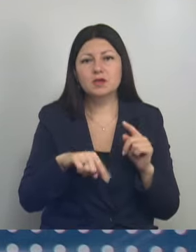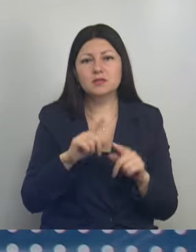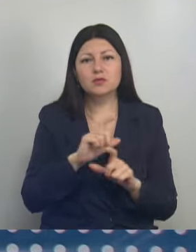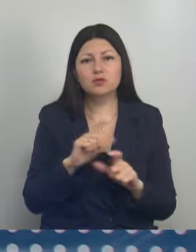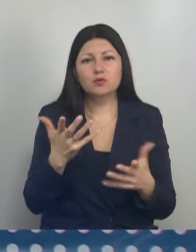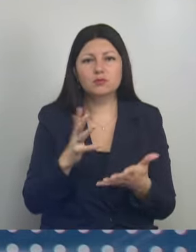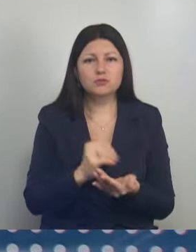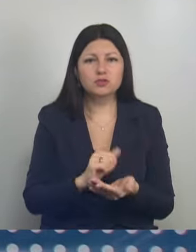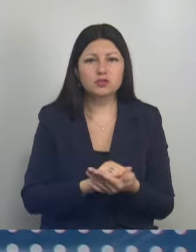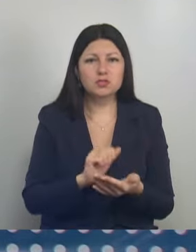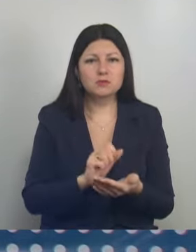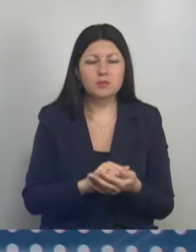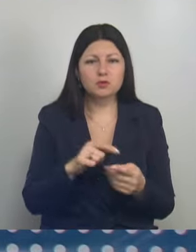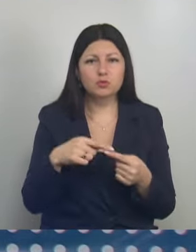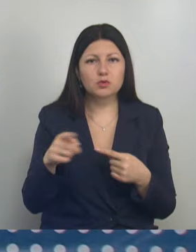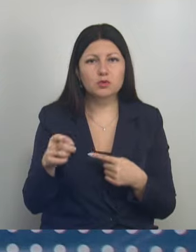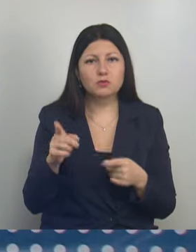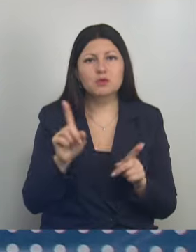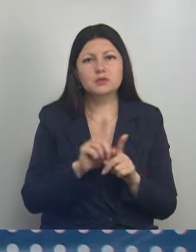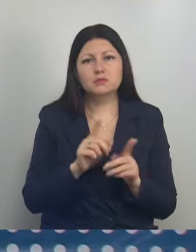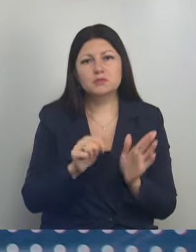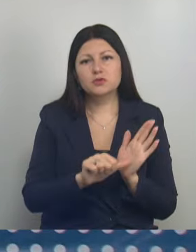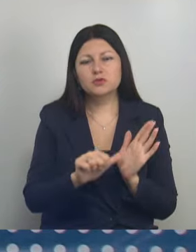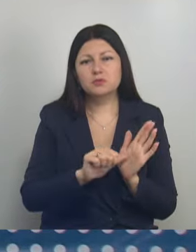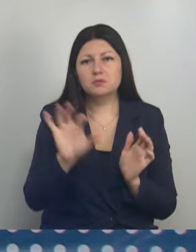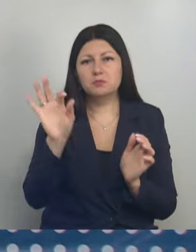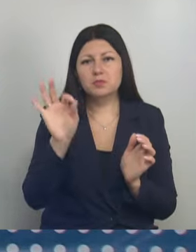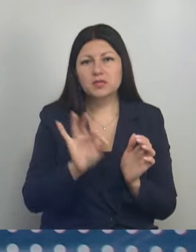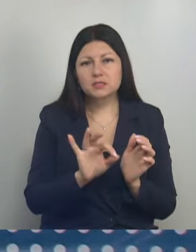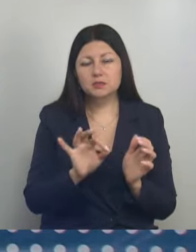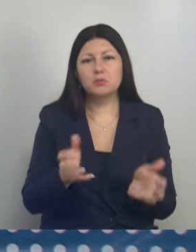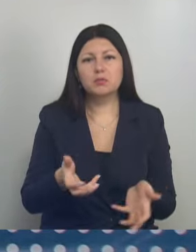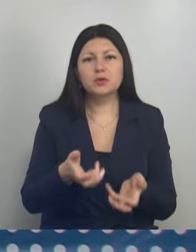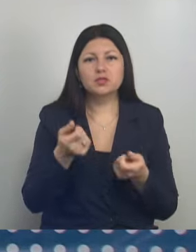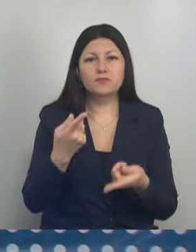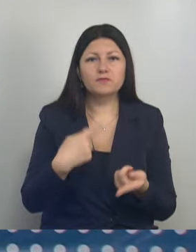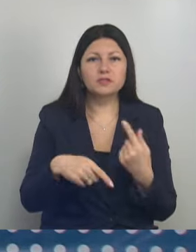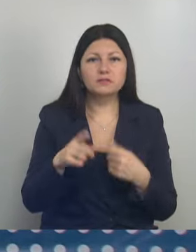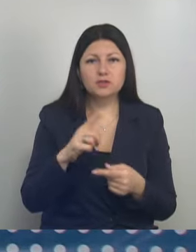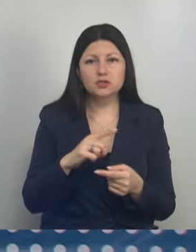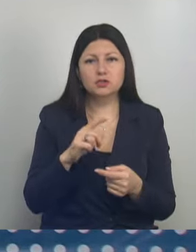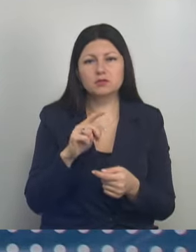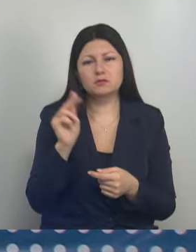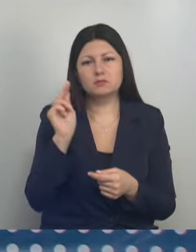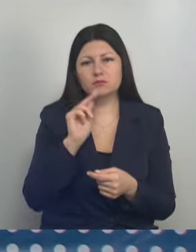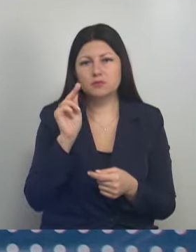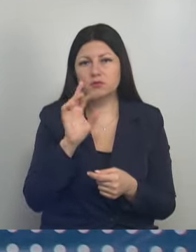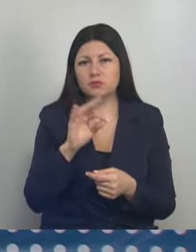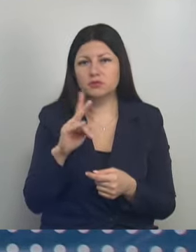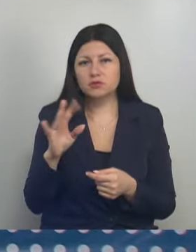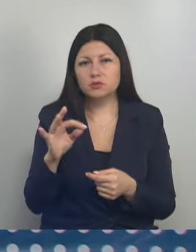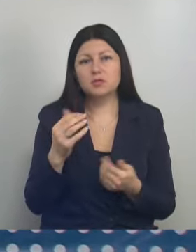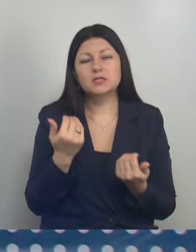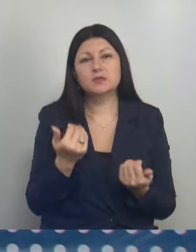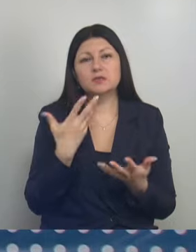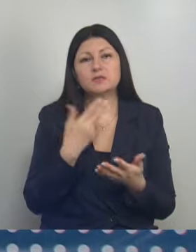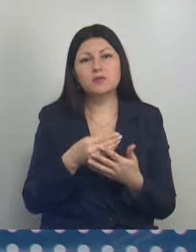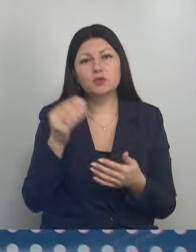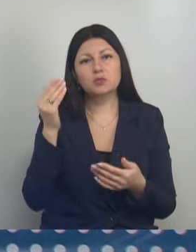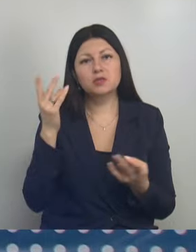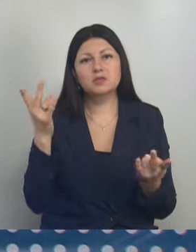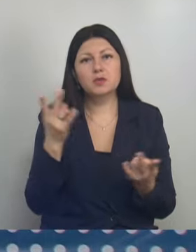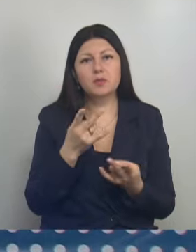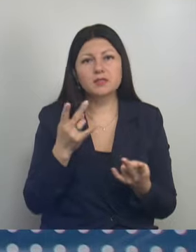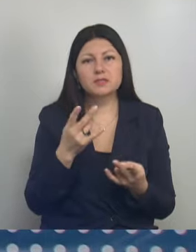сейчас занимаются удаленно. Так, около 60% поддержали возвращение к очному формату. Теперь свое мнение им